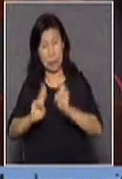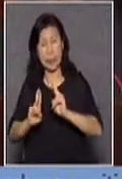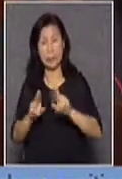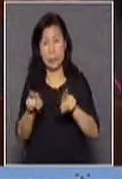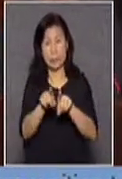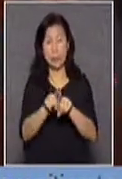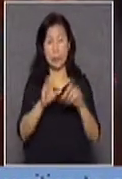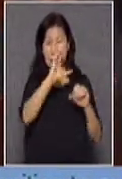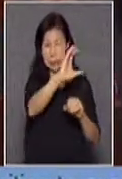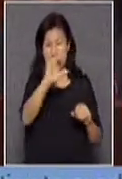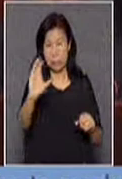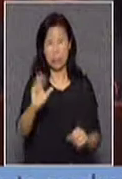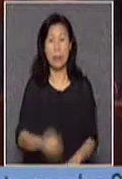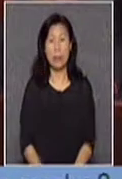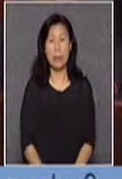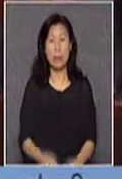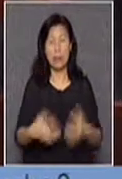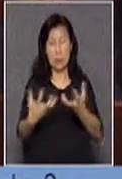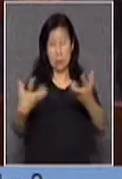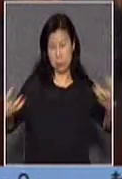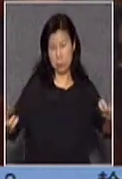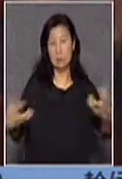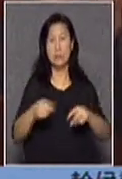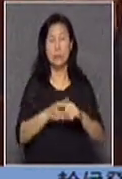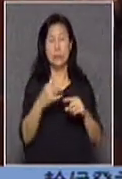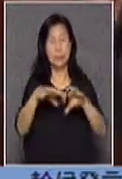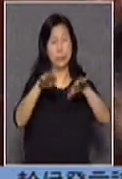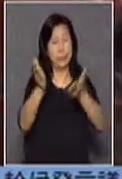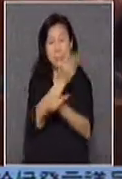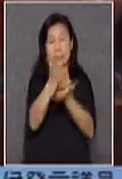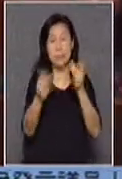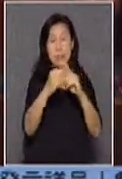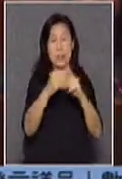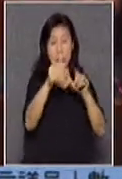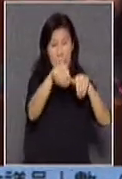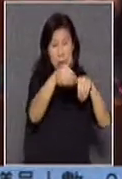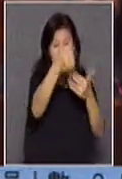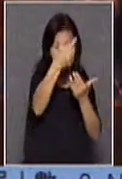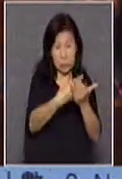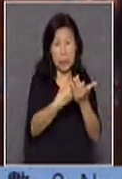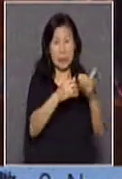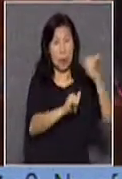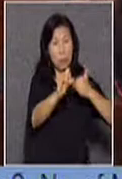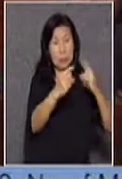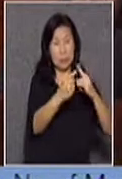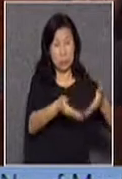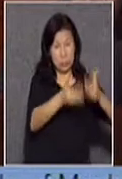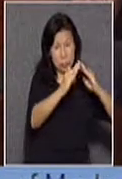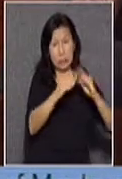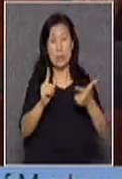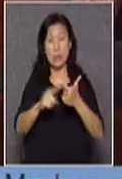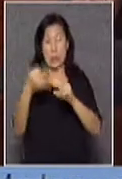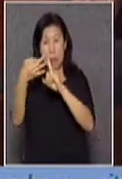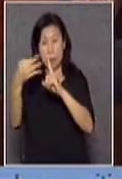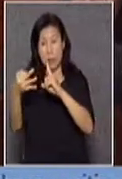實長洲應該是兩批人的，因為你這個鄉村條例有原居民的組織，有非原居民的